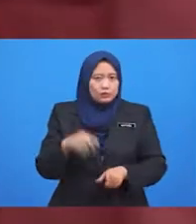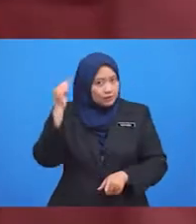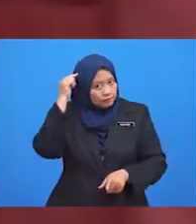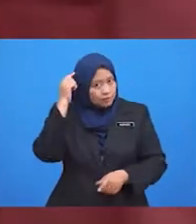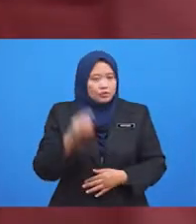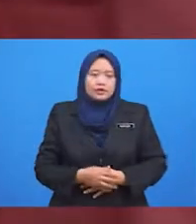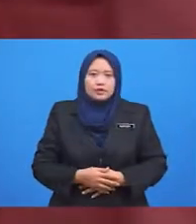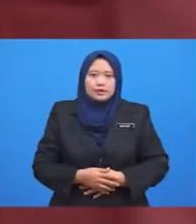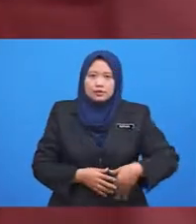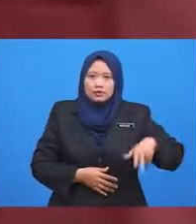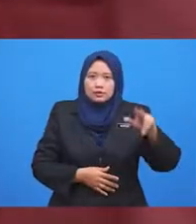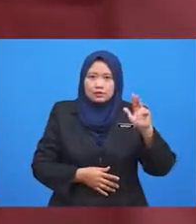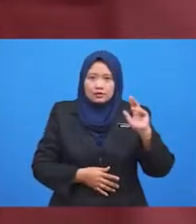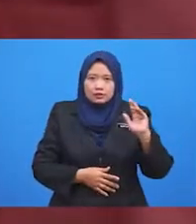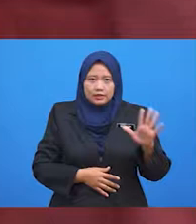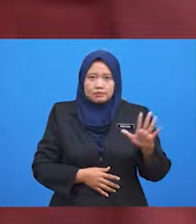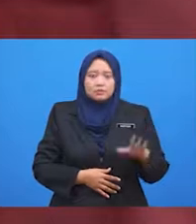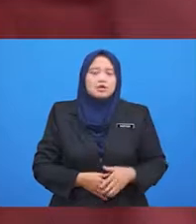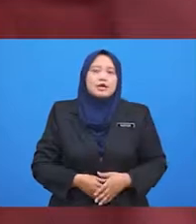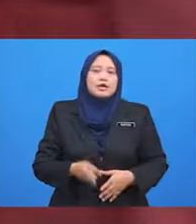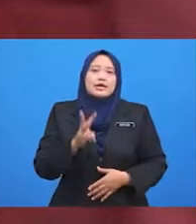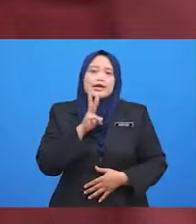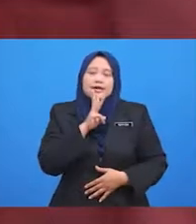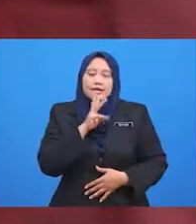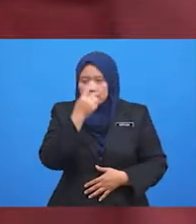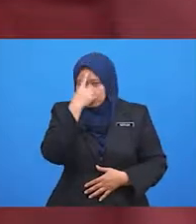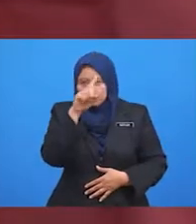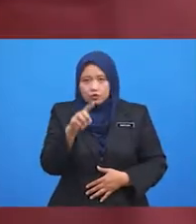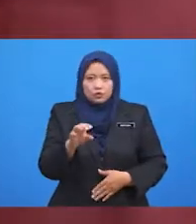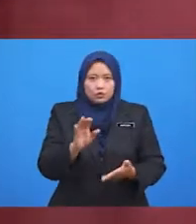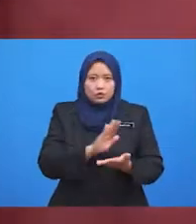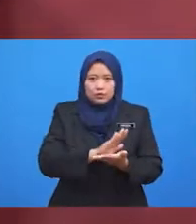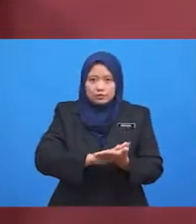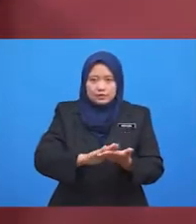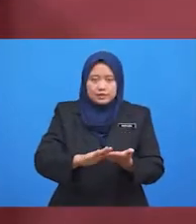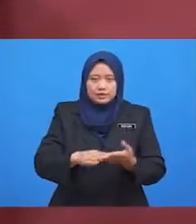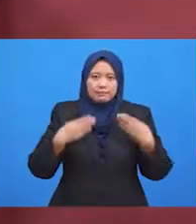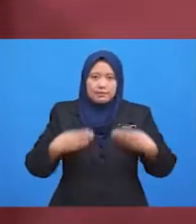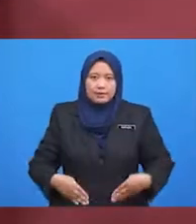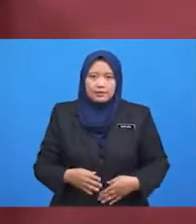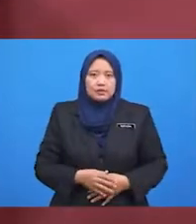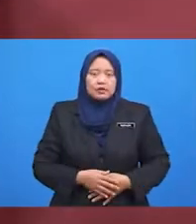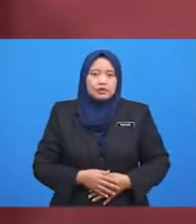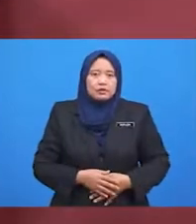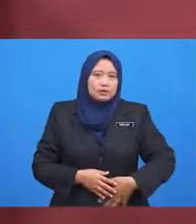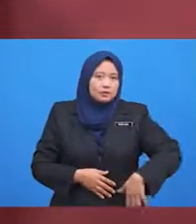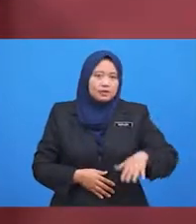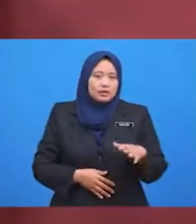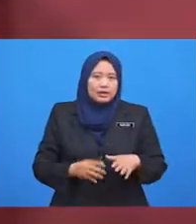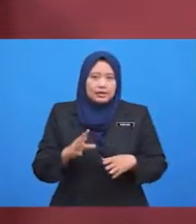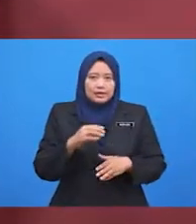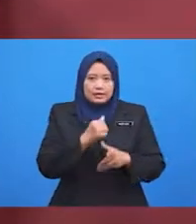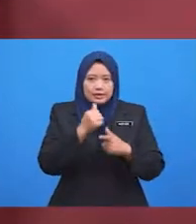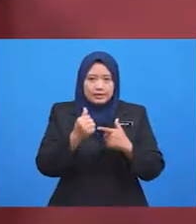Seterusnya, air suling yang digunakan untuk mencuci badan pelanggan. Dan yang terakhir, disposable bra and panties